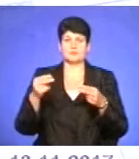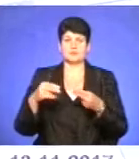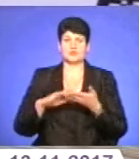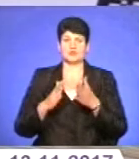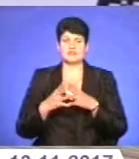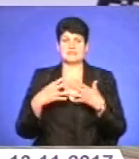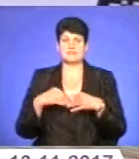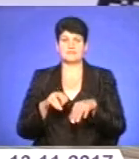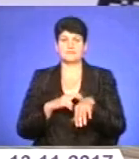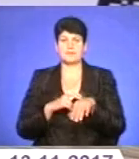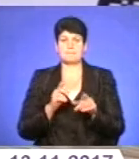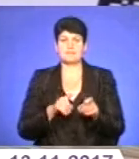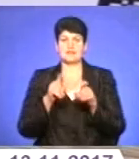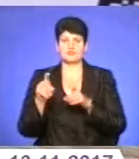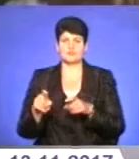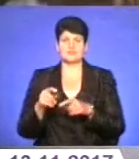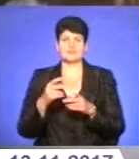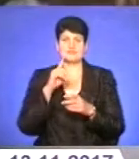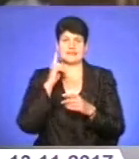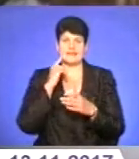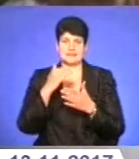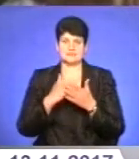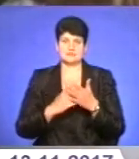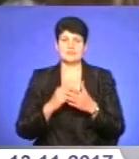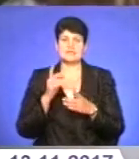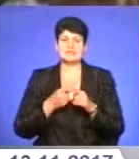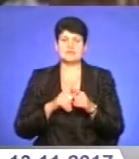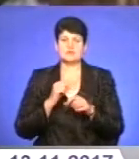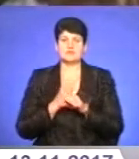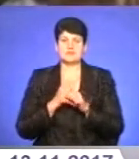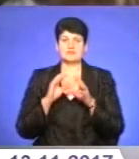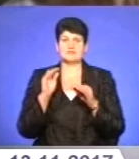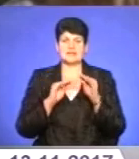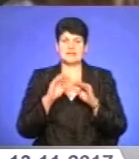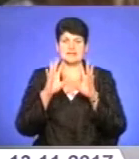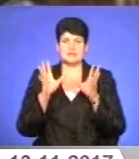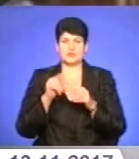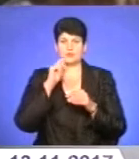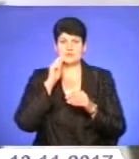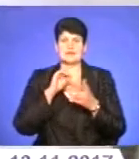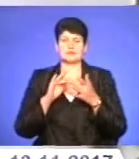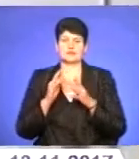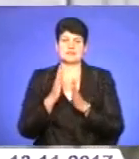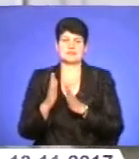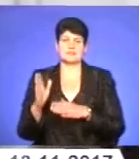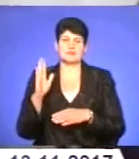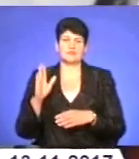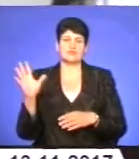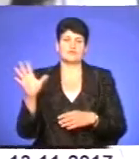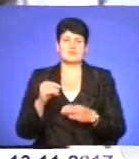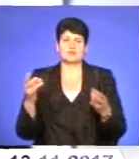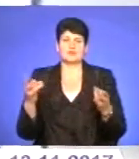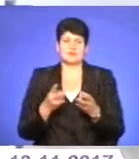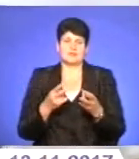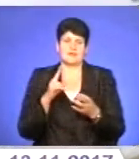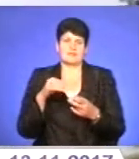лікарем, перенесуть у зелений список. Електронний реєстр діятиме у складі загальноукраїнської електронної системи, у якій міститимуться всі необхідні дані